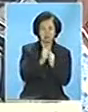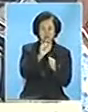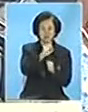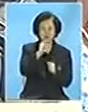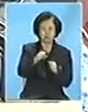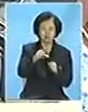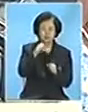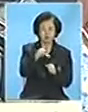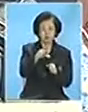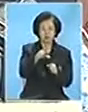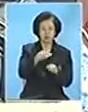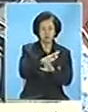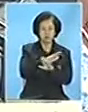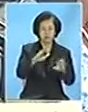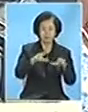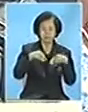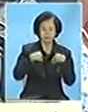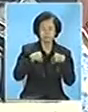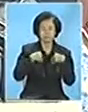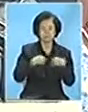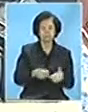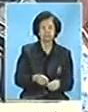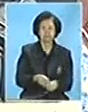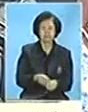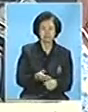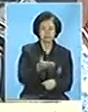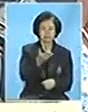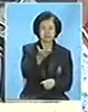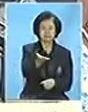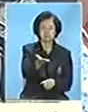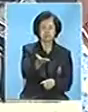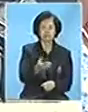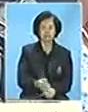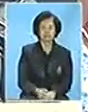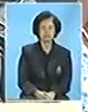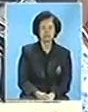ดปุ่มไม่เห็นด้วยค่ะเชิญลงคะแนนค่ะ